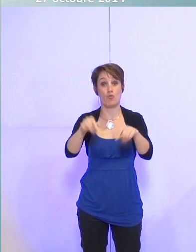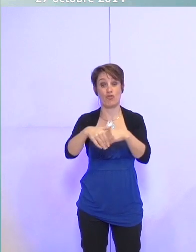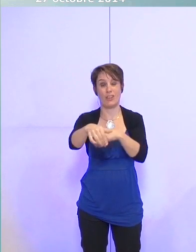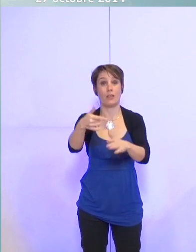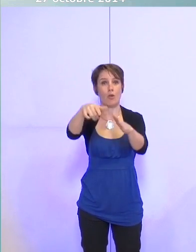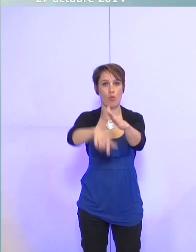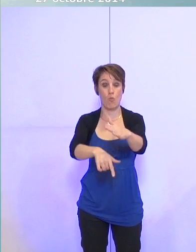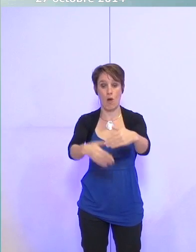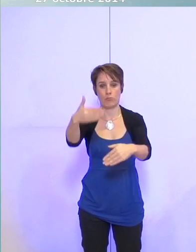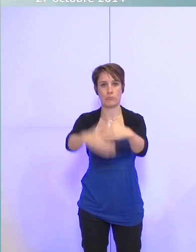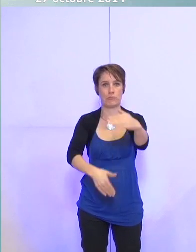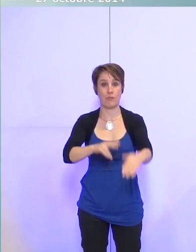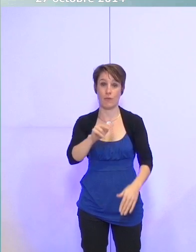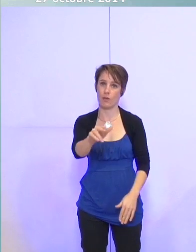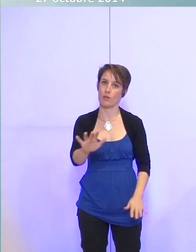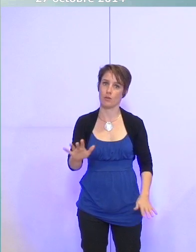par l'État.